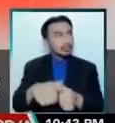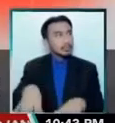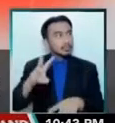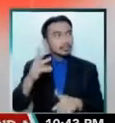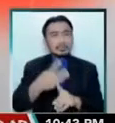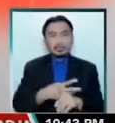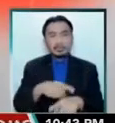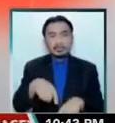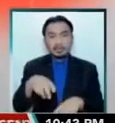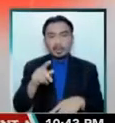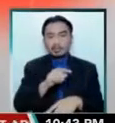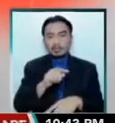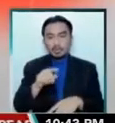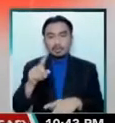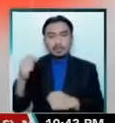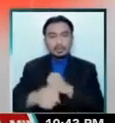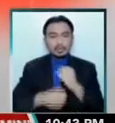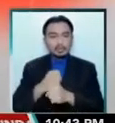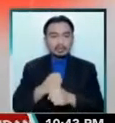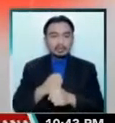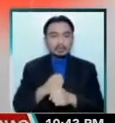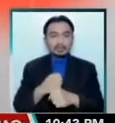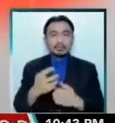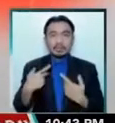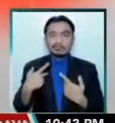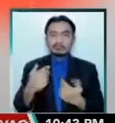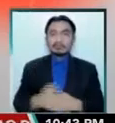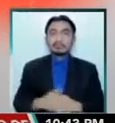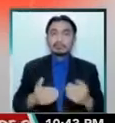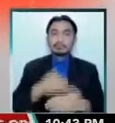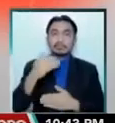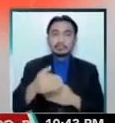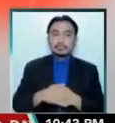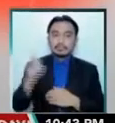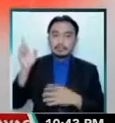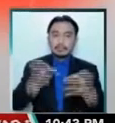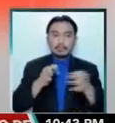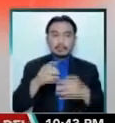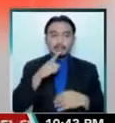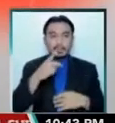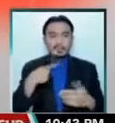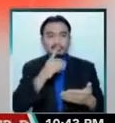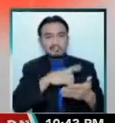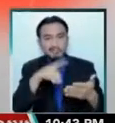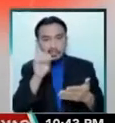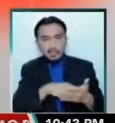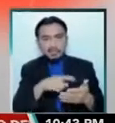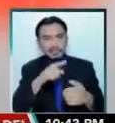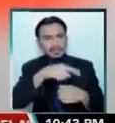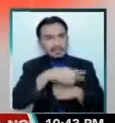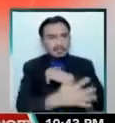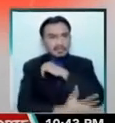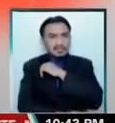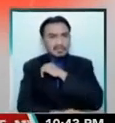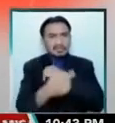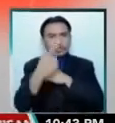sense, no? And anti-court. Kasi, siyempre, yung mga unvaccinated na meron namang sasakyan,